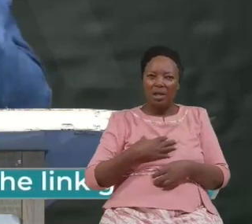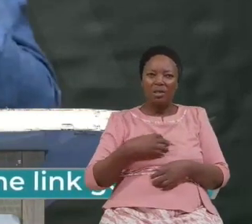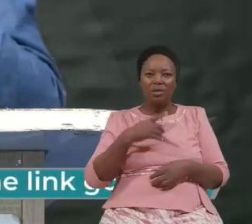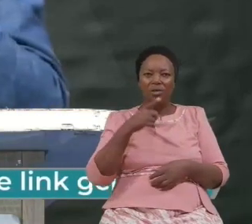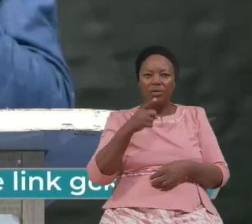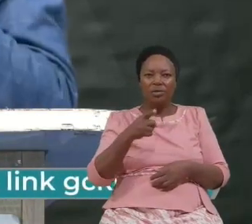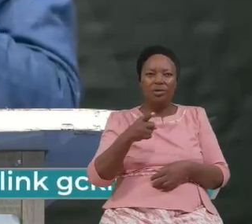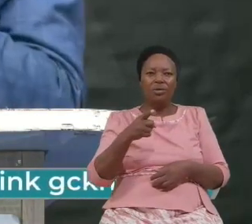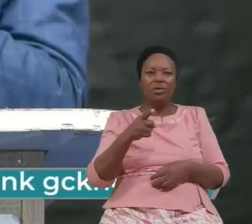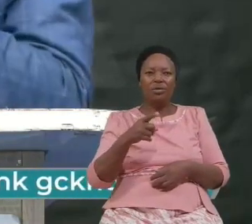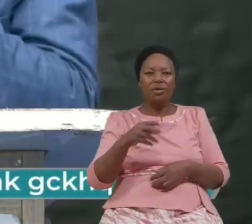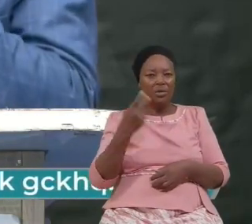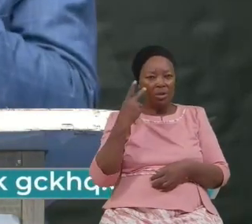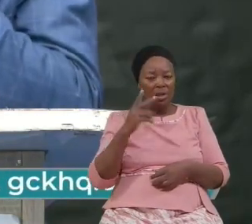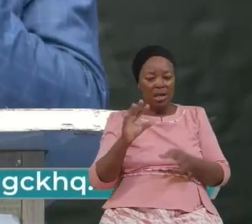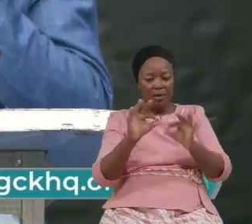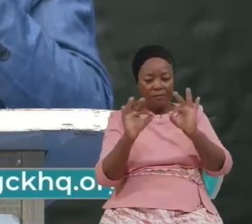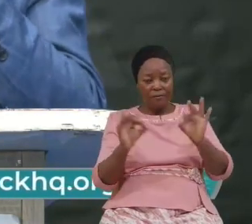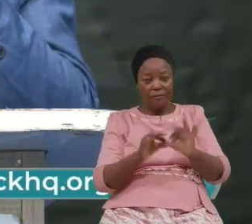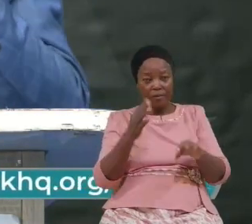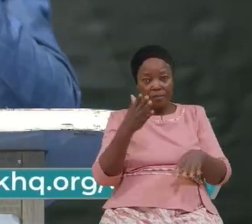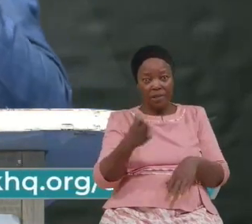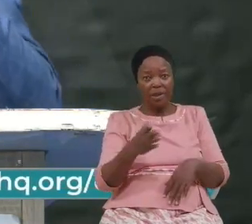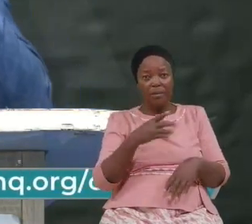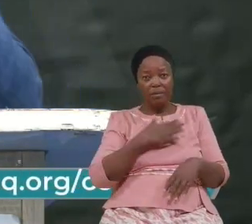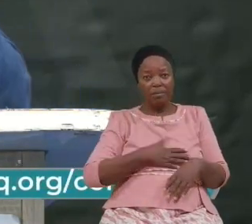et remplissez le formulaire